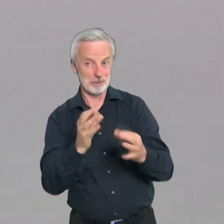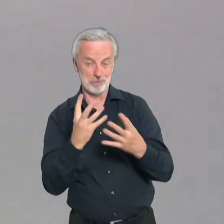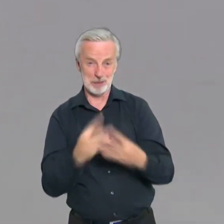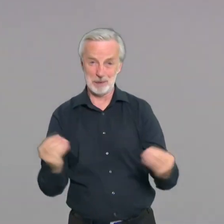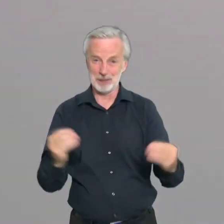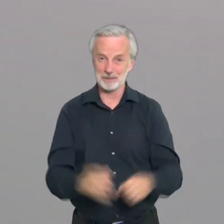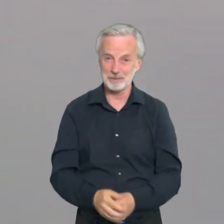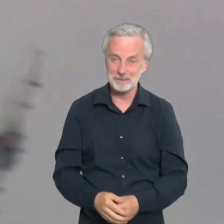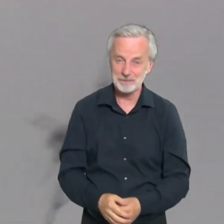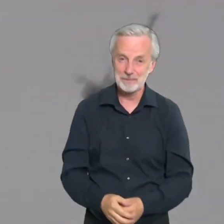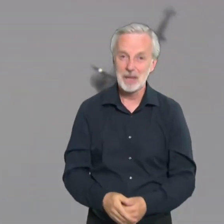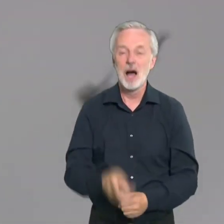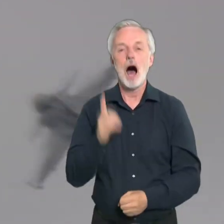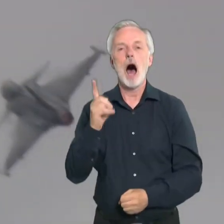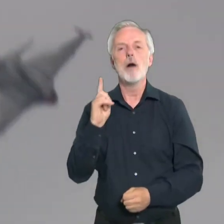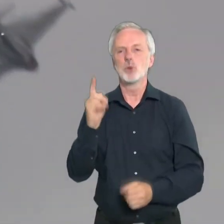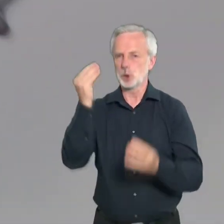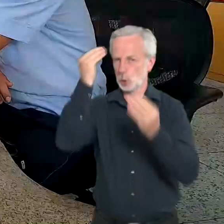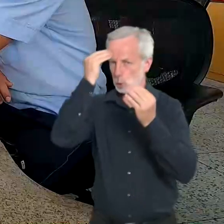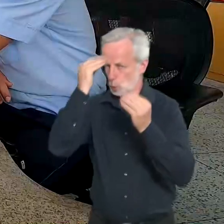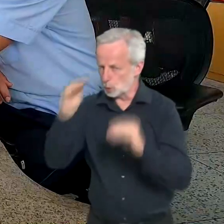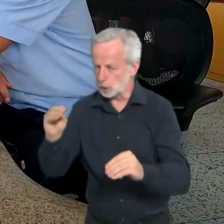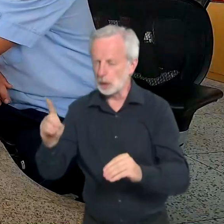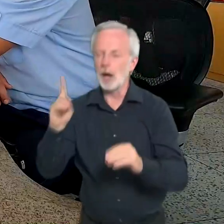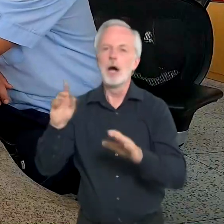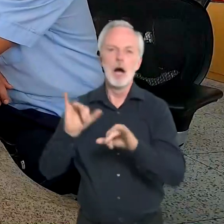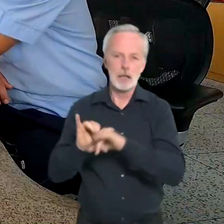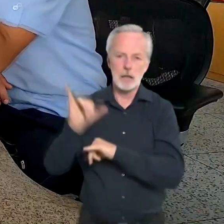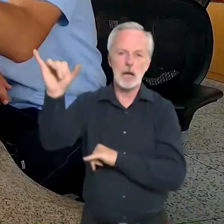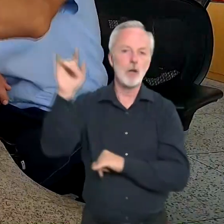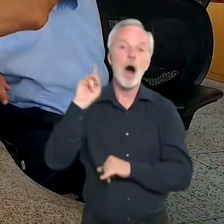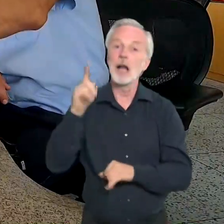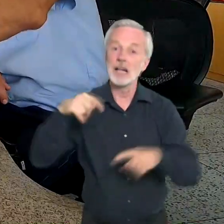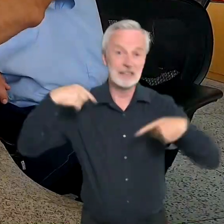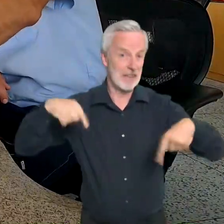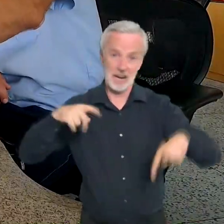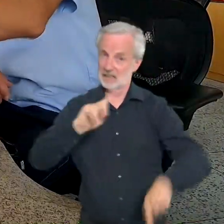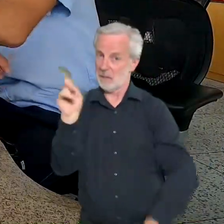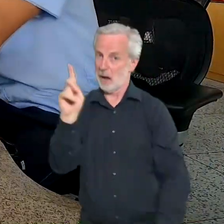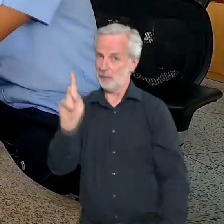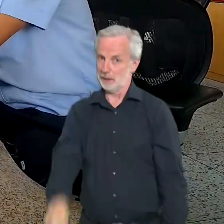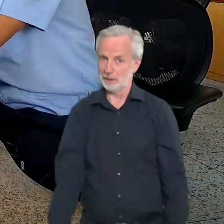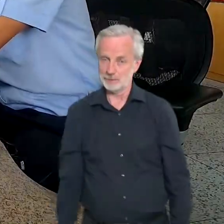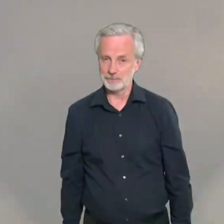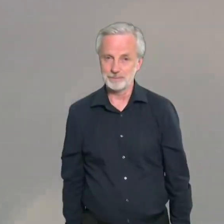respekt tam vždycky musí být, ale strach rozhodně tam nepatří za knipl. Maximum line.